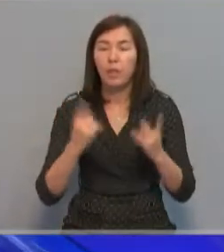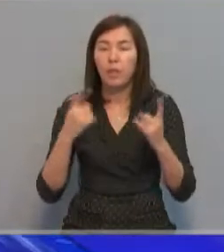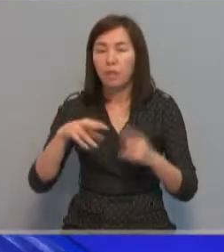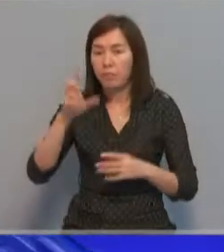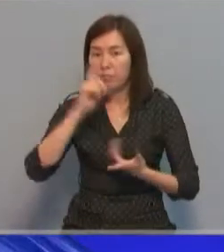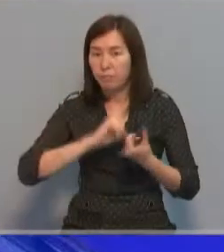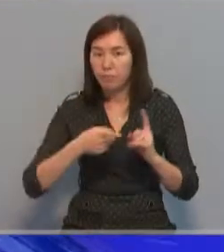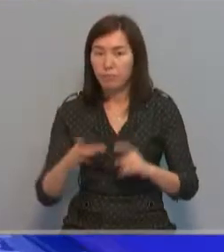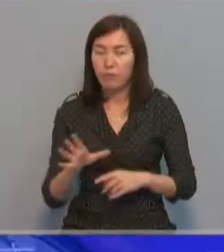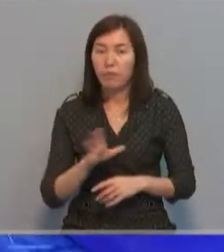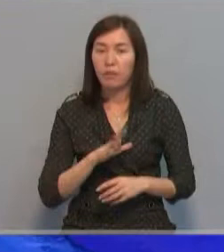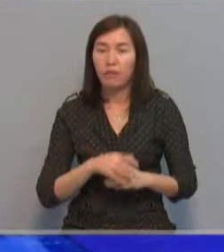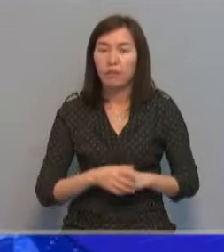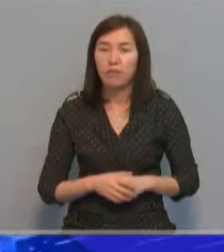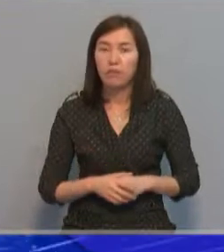елге айналды.